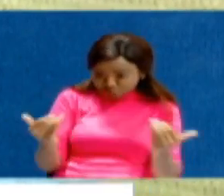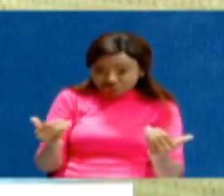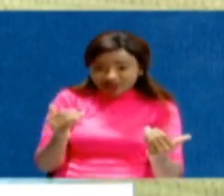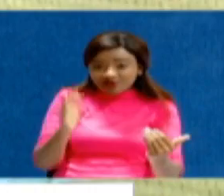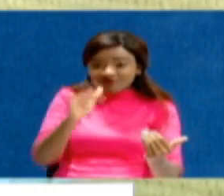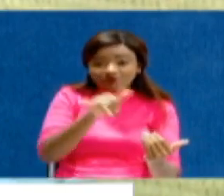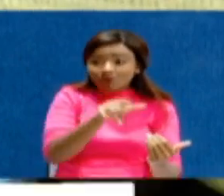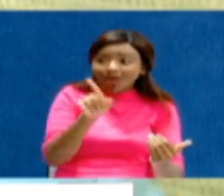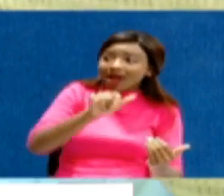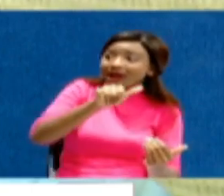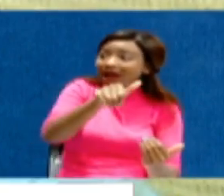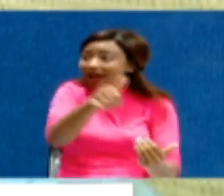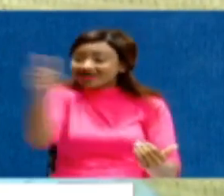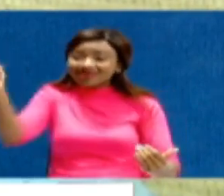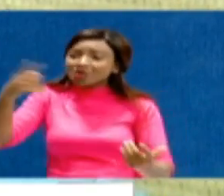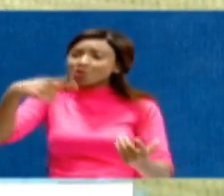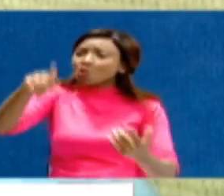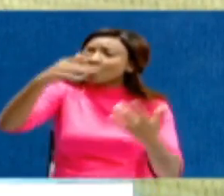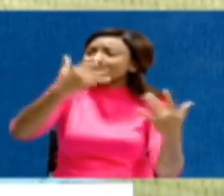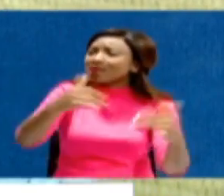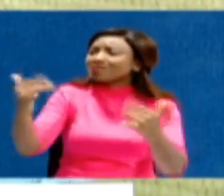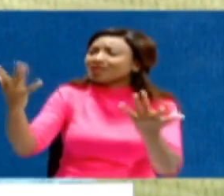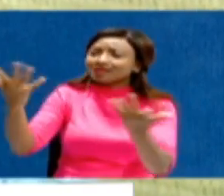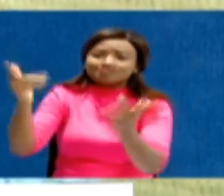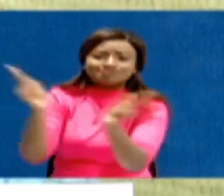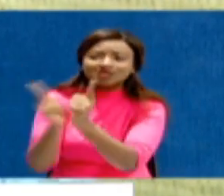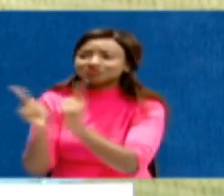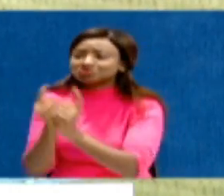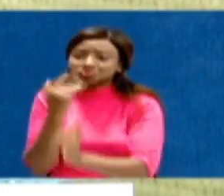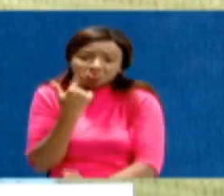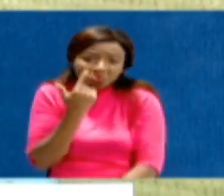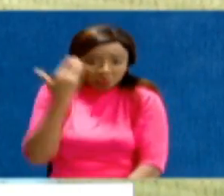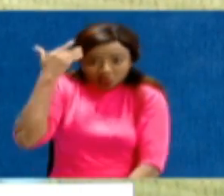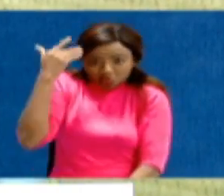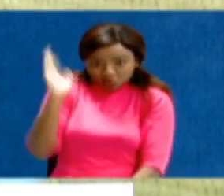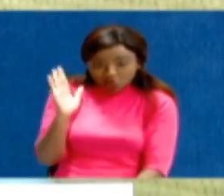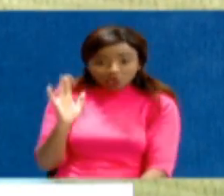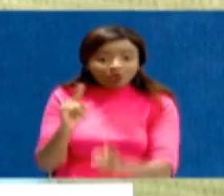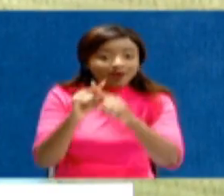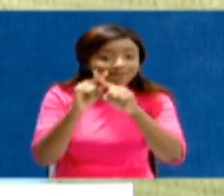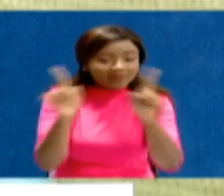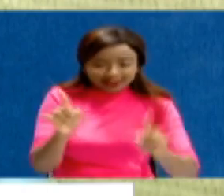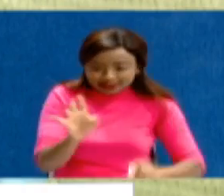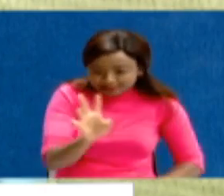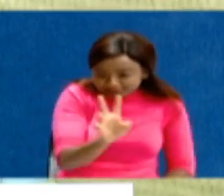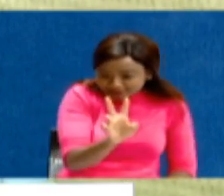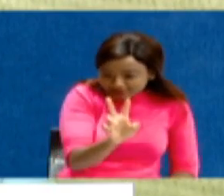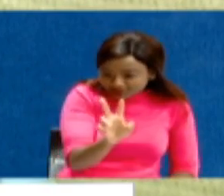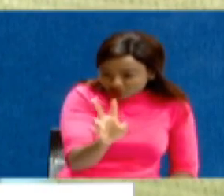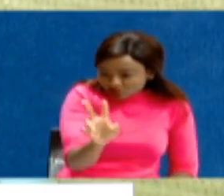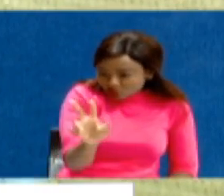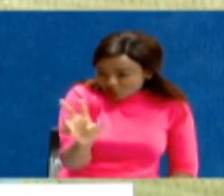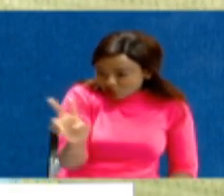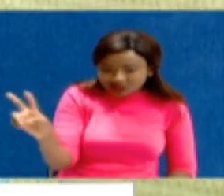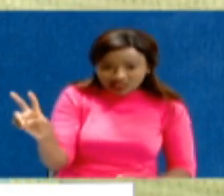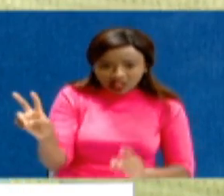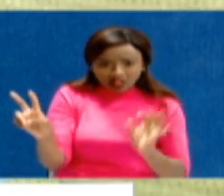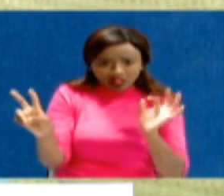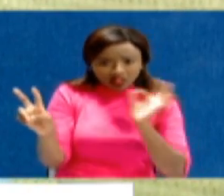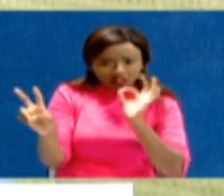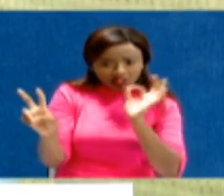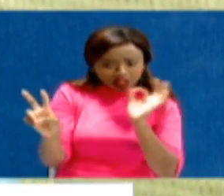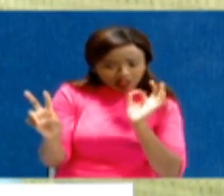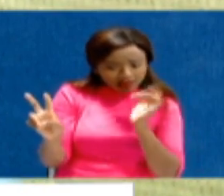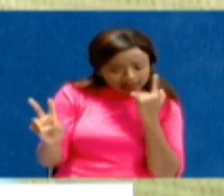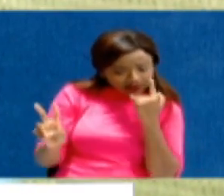anaenda kupatana na mtu gani. Lakini unapofuatilia na anaona mtoto huyo anaona kweli